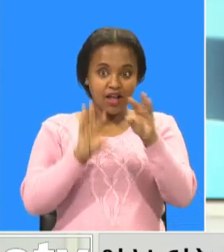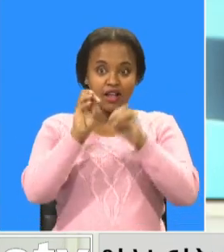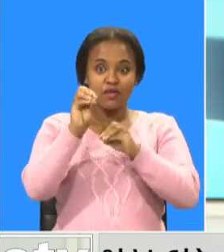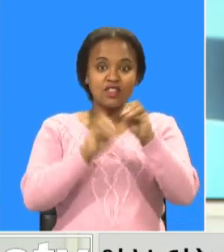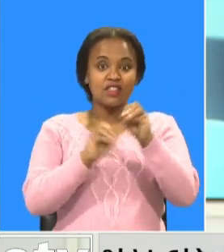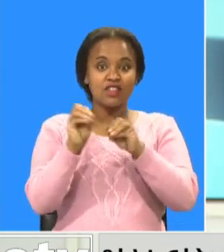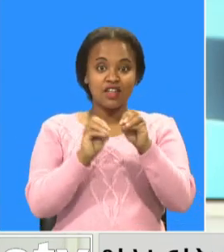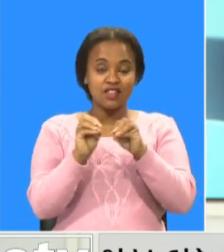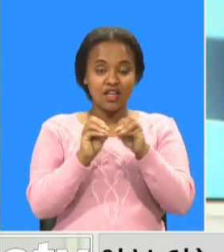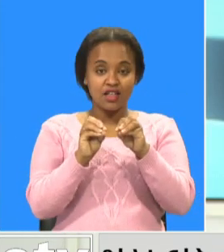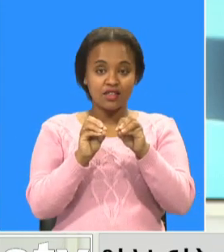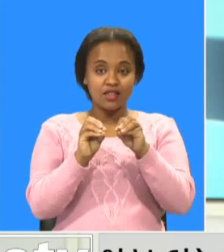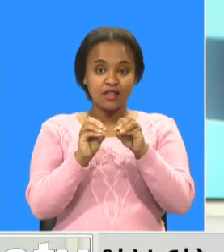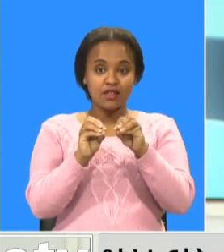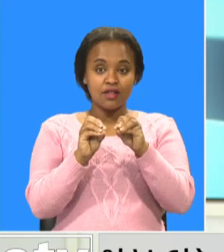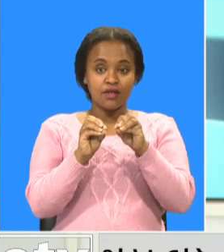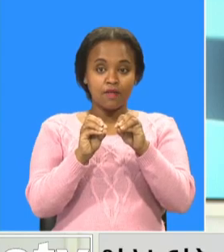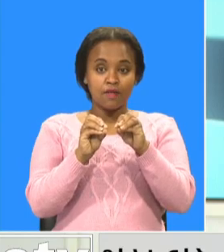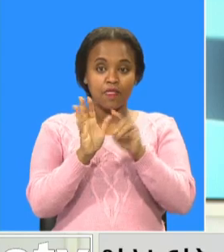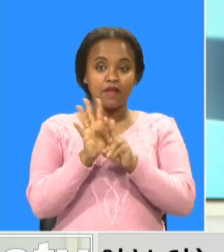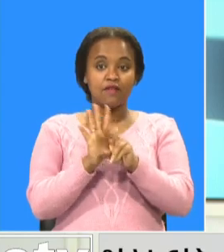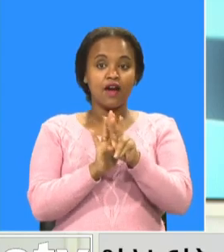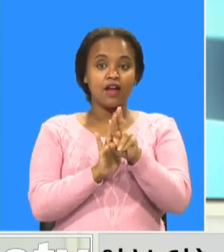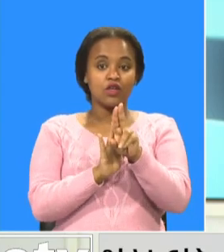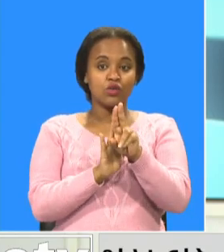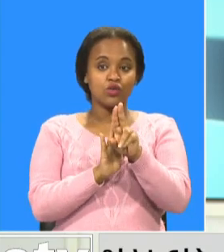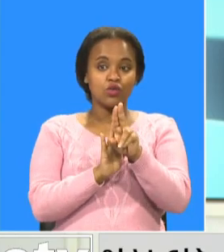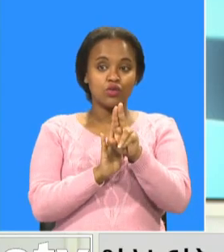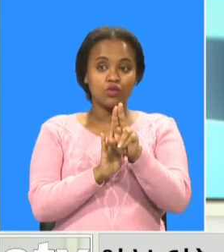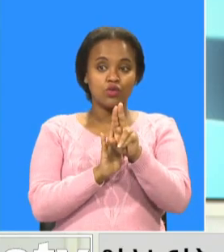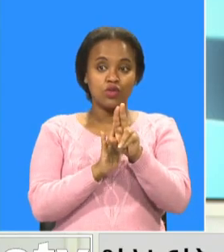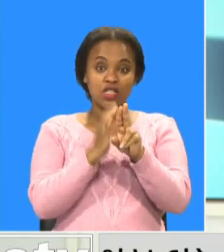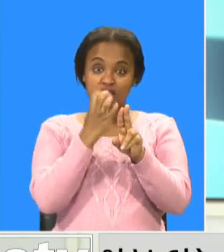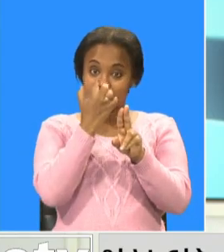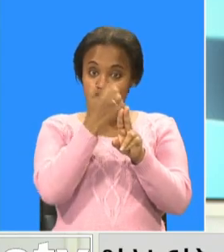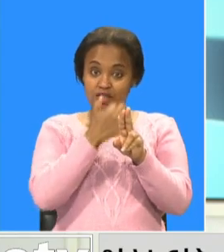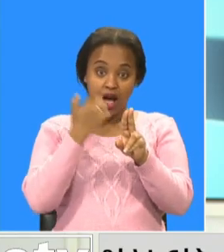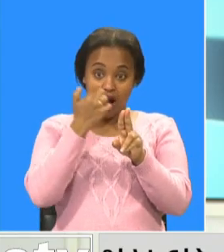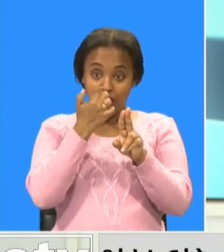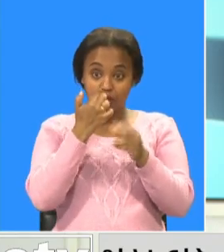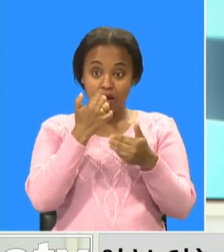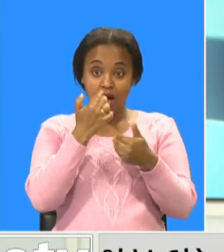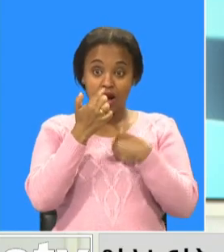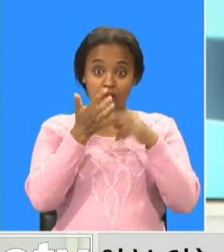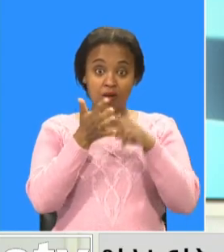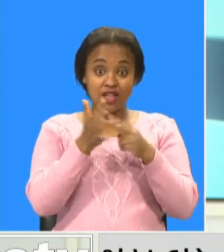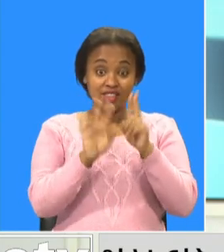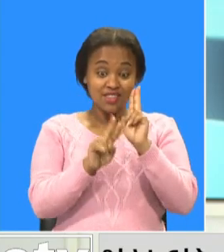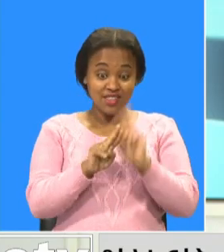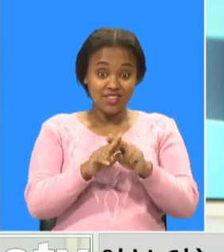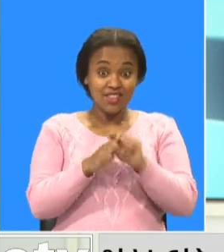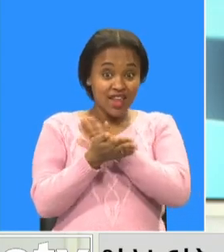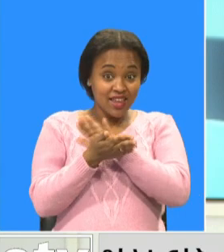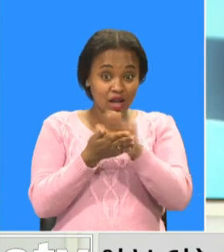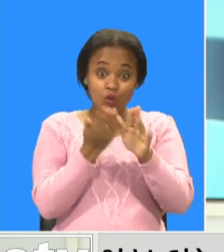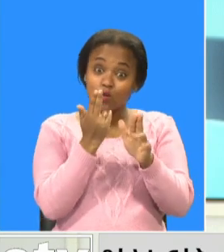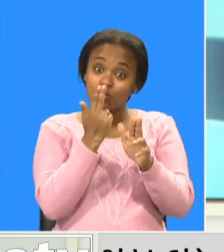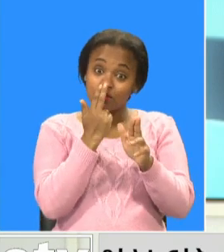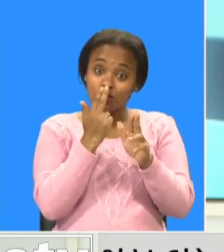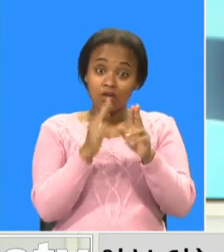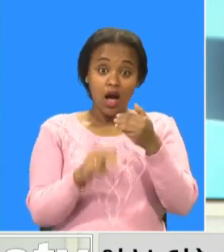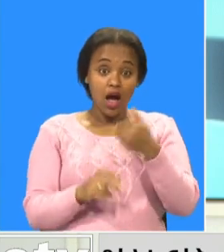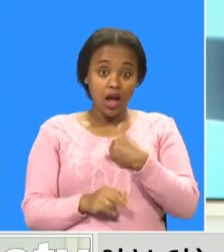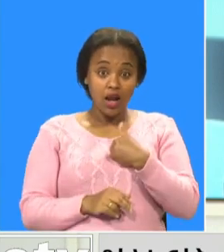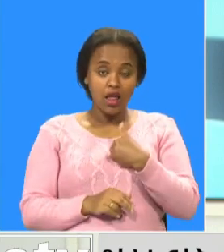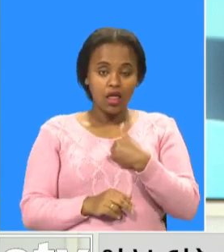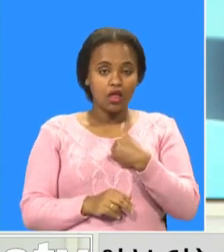ስንንቀሳቀስ ይሄ የቫይረሱ እዚህ አካባቢ ደርሶ መጥቶ ከሆነ ፊልተር ዶኖ እዚህ ቆይቶ ከሆነ ምን ሆነ ማለት